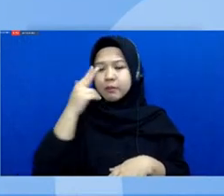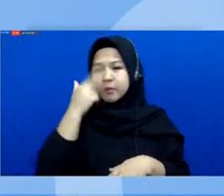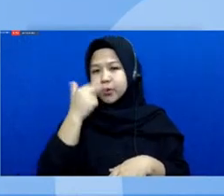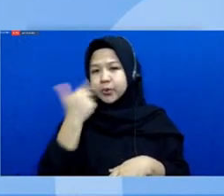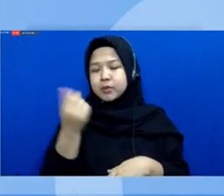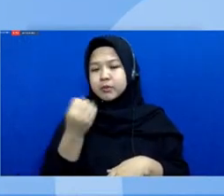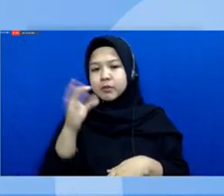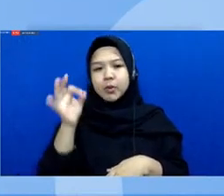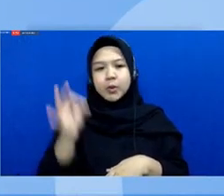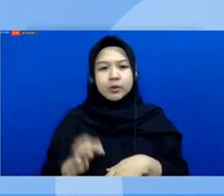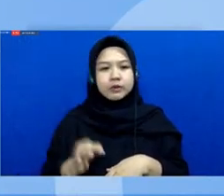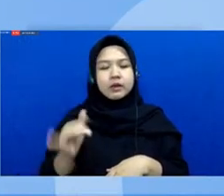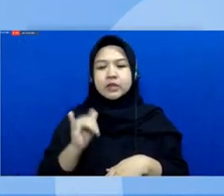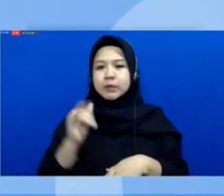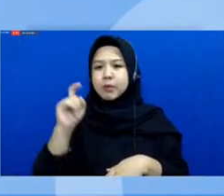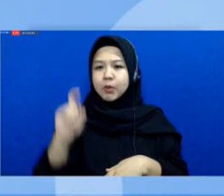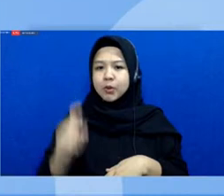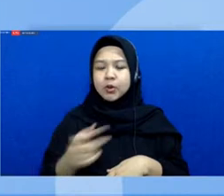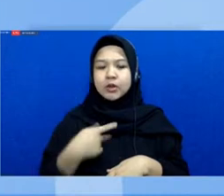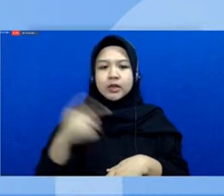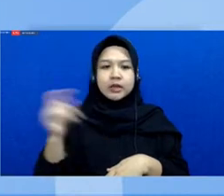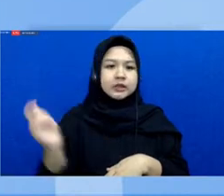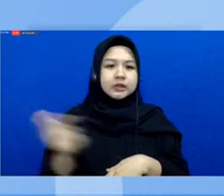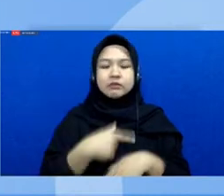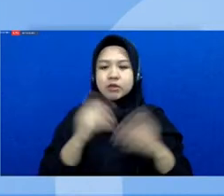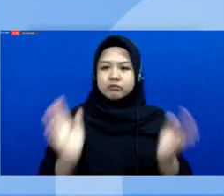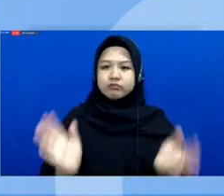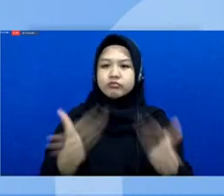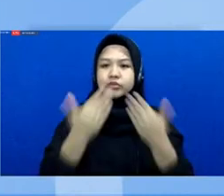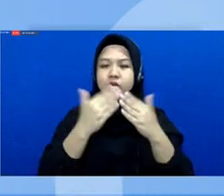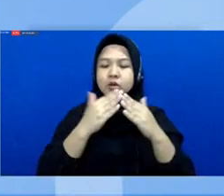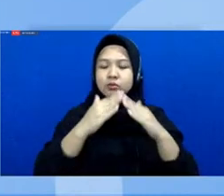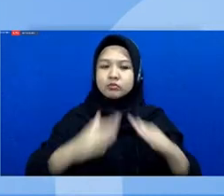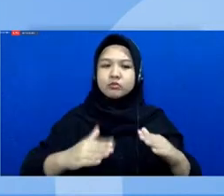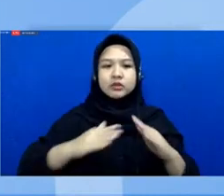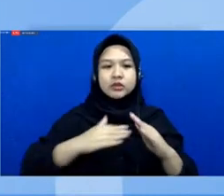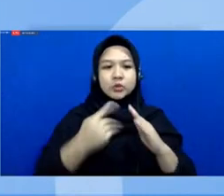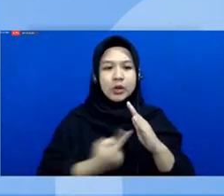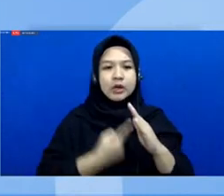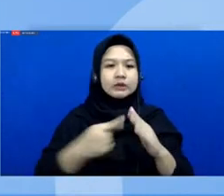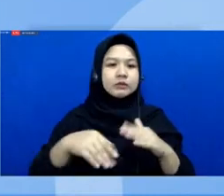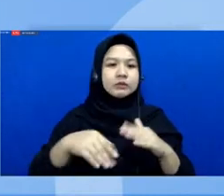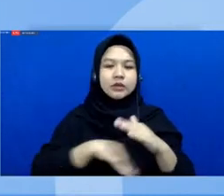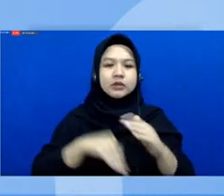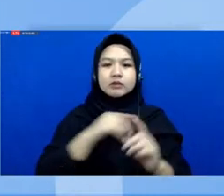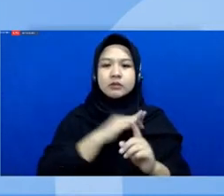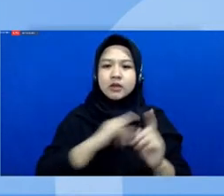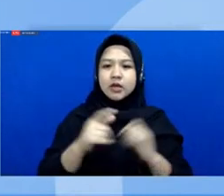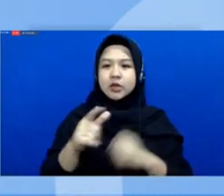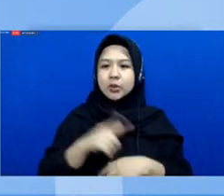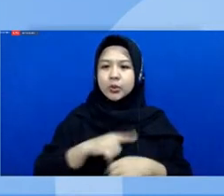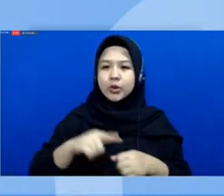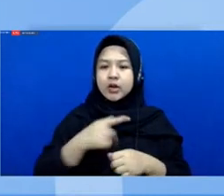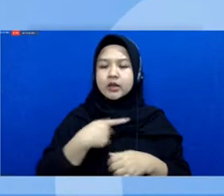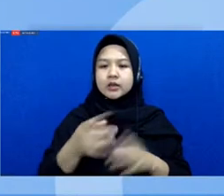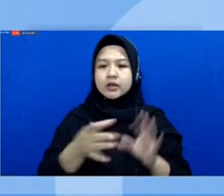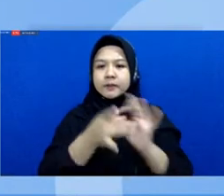kota Bogor, kita dengan cepat mendirikan pusat isolasi berbasis masyarakat di kelurahan. Kita bermitra